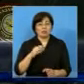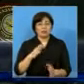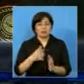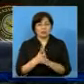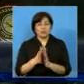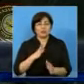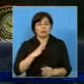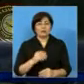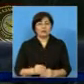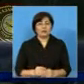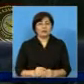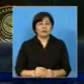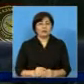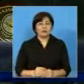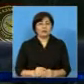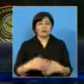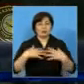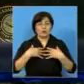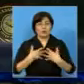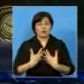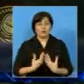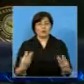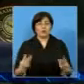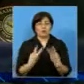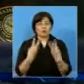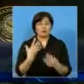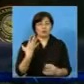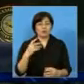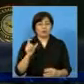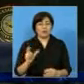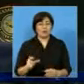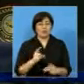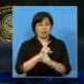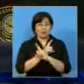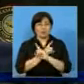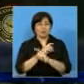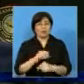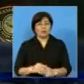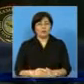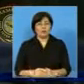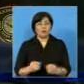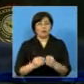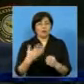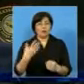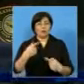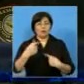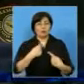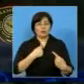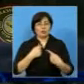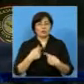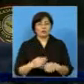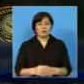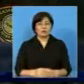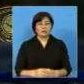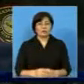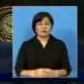орай, сонымен қатар жаңа, осы өрттерден 5 адам қаза тауып, 15 адам жарақат алды, түрлі дәрежедегі жарақат